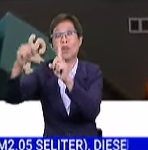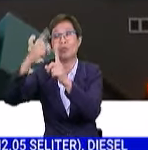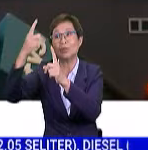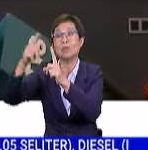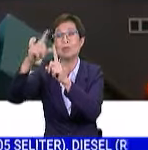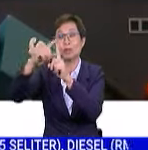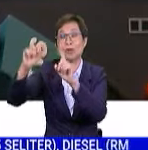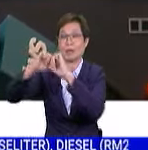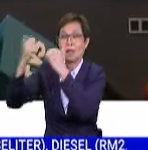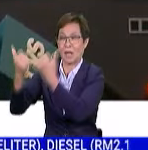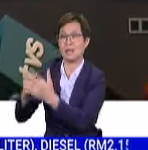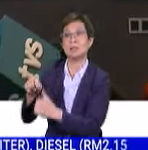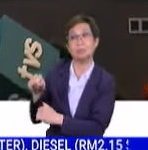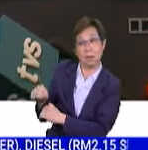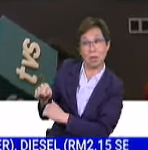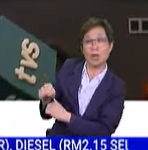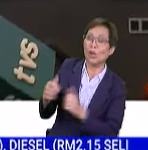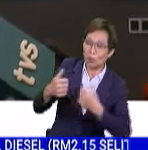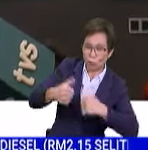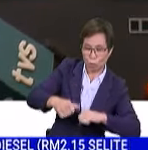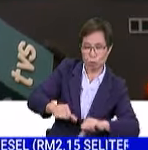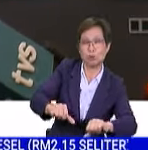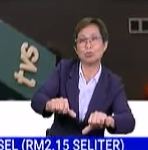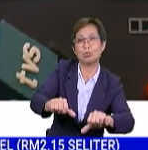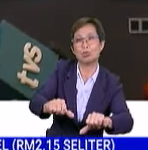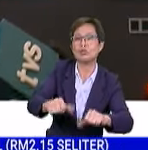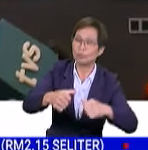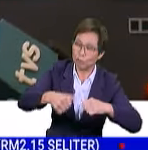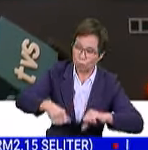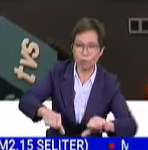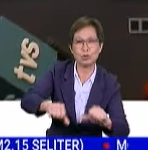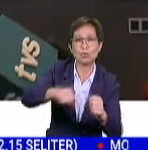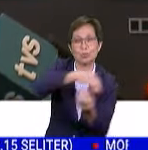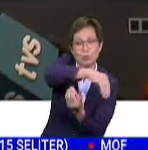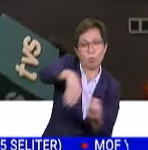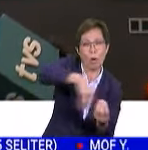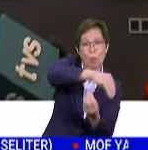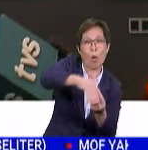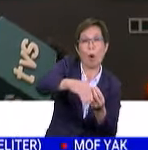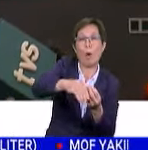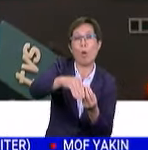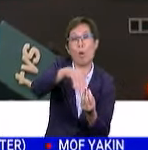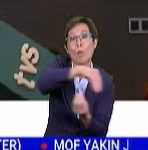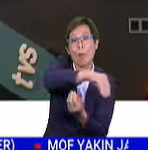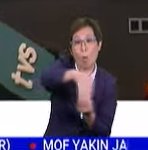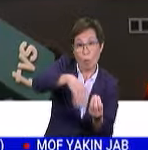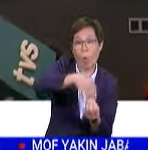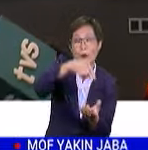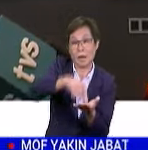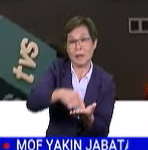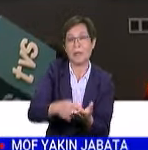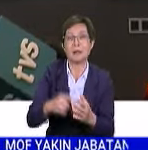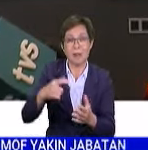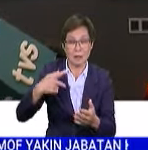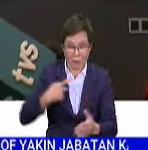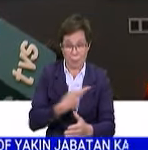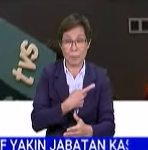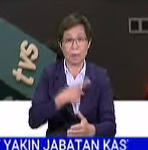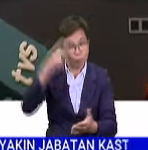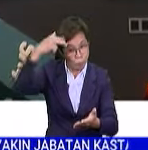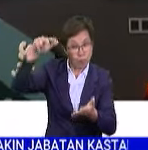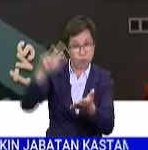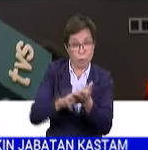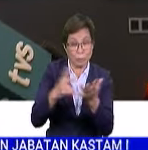travel agent umrah ini meneruskan aktiviti-aktiviti umrah ini. Jadi inilah yang telah diputuskan pada hari ini